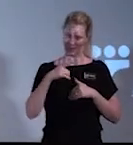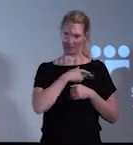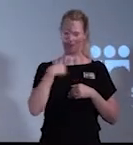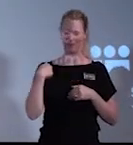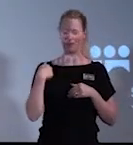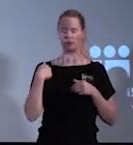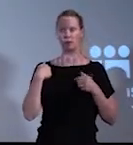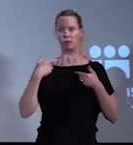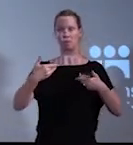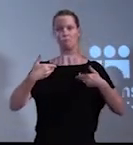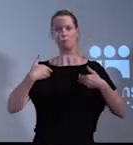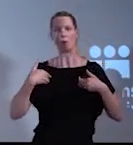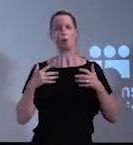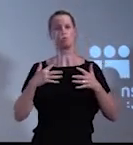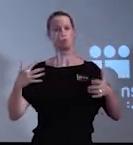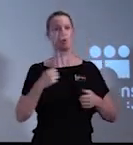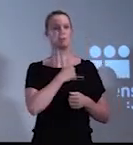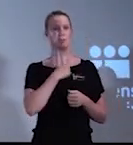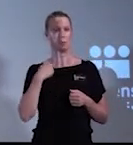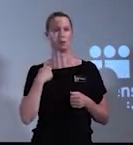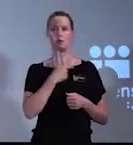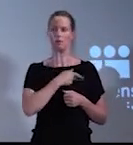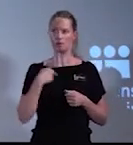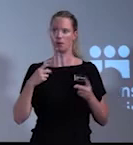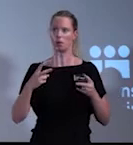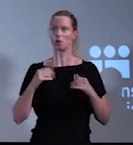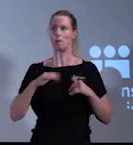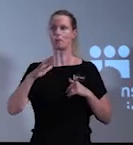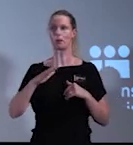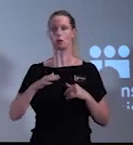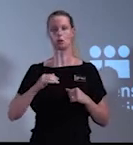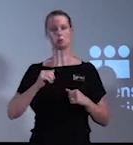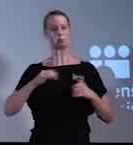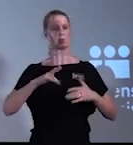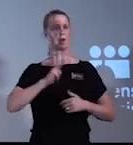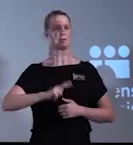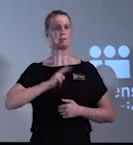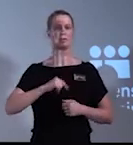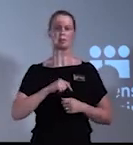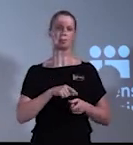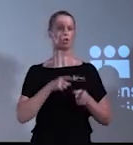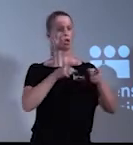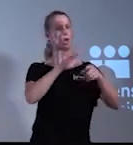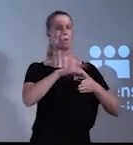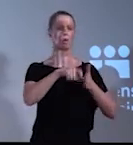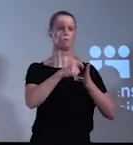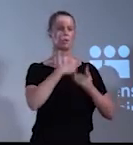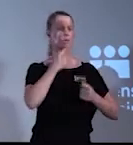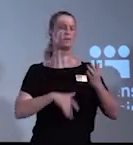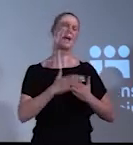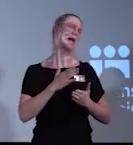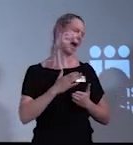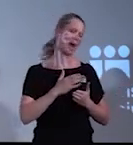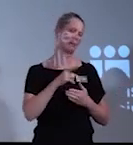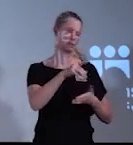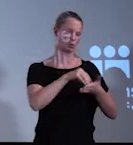kommer få större makt. Vi kommer också ha ett mycket större ansvar. Vi kan inte längre skylla på filmavtalet och säga nej, men det